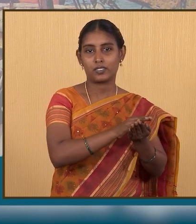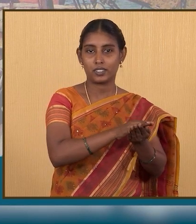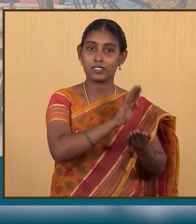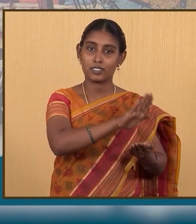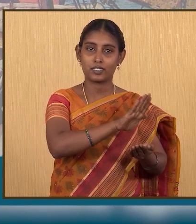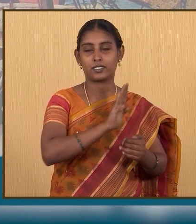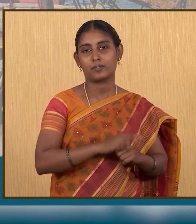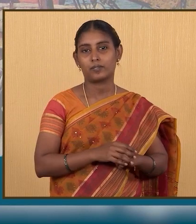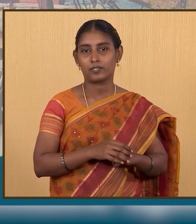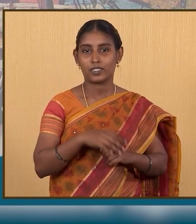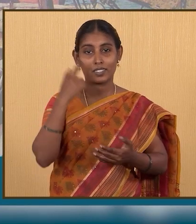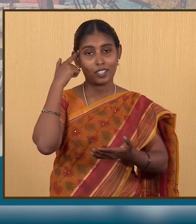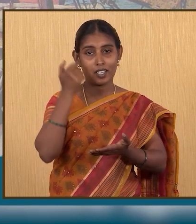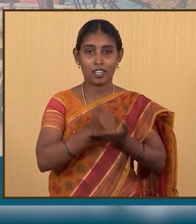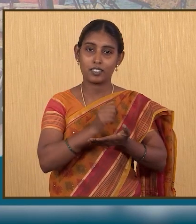மதிப்புமிக்க ஆதாரங்களாக